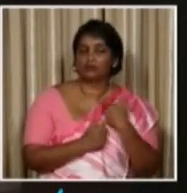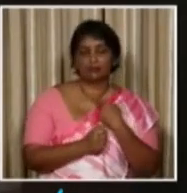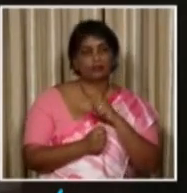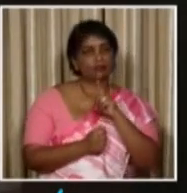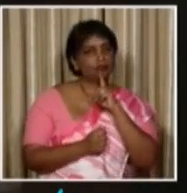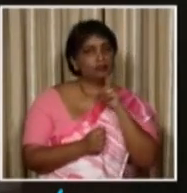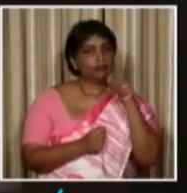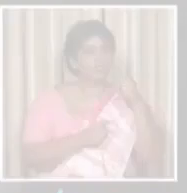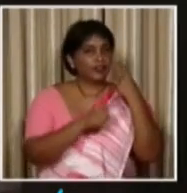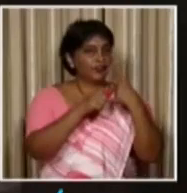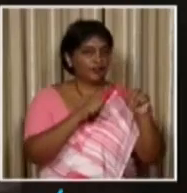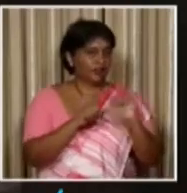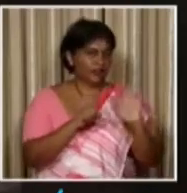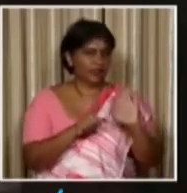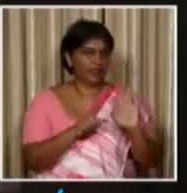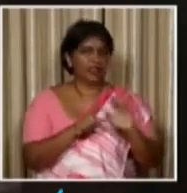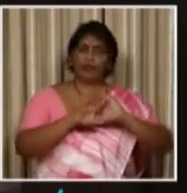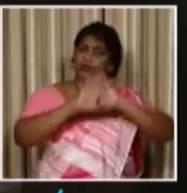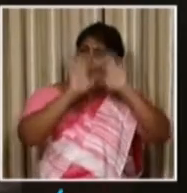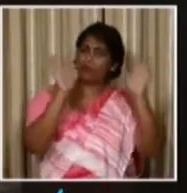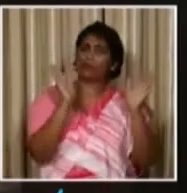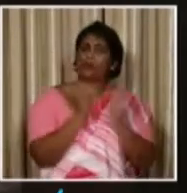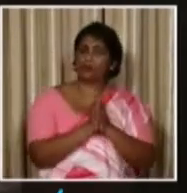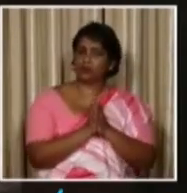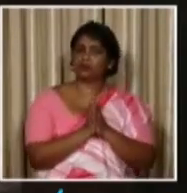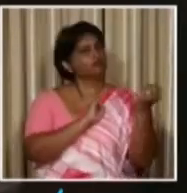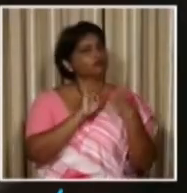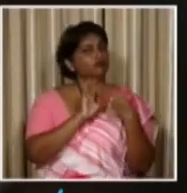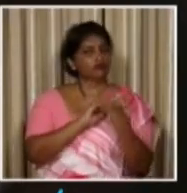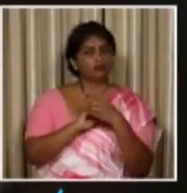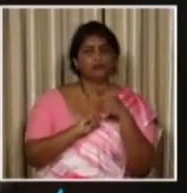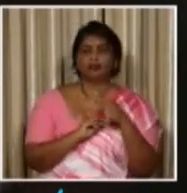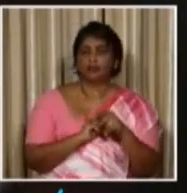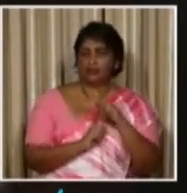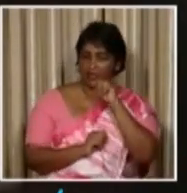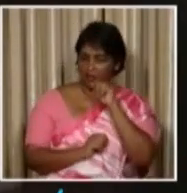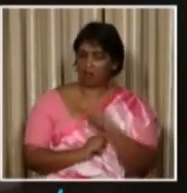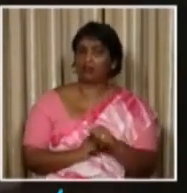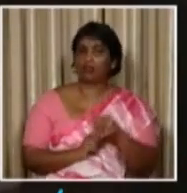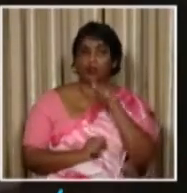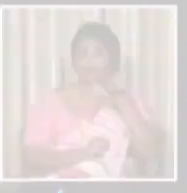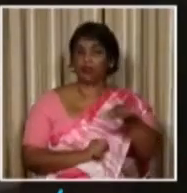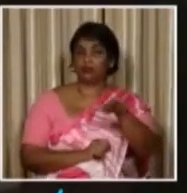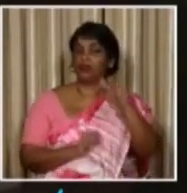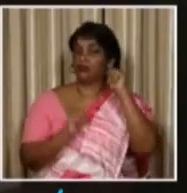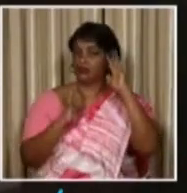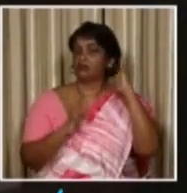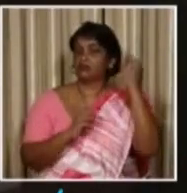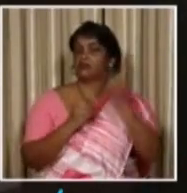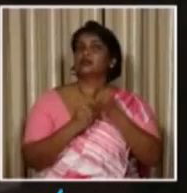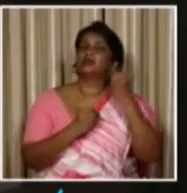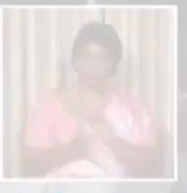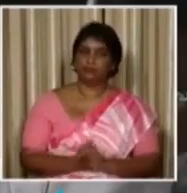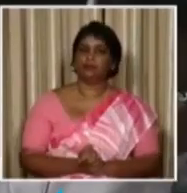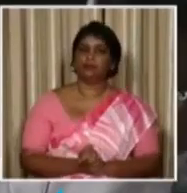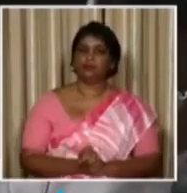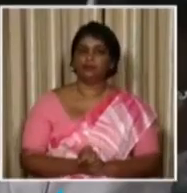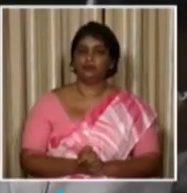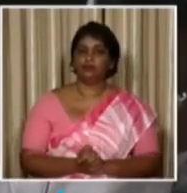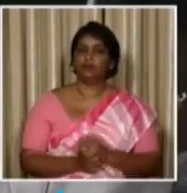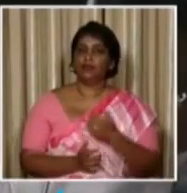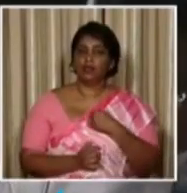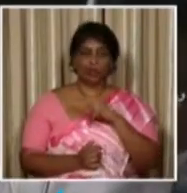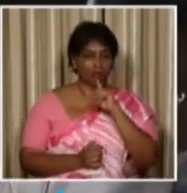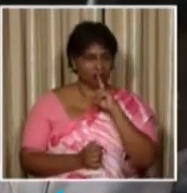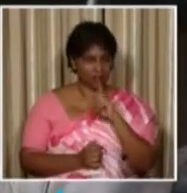ඔබතුමා එයාගෙන් විතරක් නෙවෙයි සමස්තයත් එක්ක කන්සල්ටේෂන් එකක් කරලා අත්ත වශයෙන් මේක මහ පොළොවේ යථාර්ථය බවට පත් කරන්න කියන එකයි මගේ යෝජනාව මම කිව්වේ